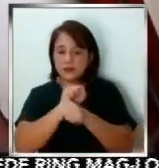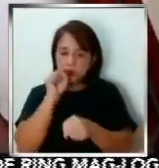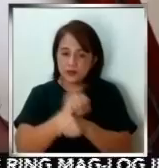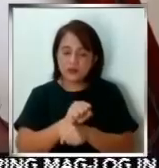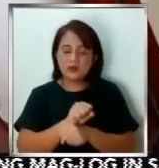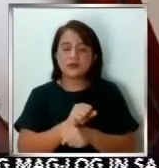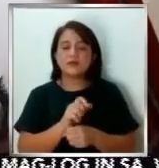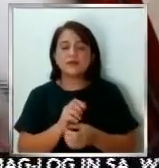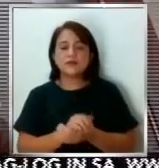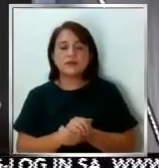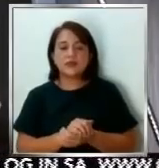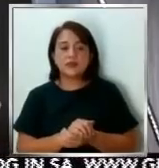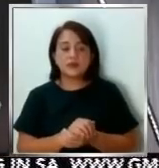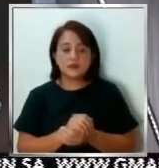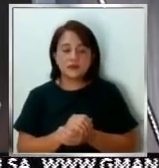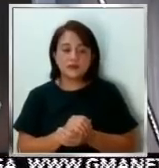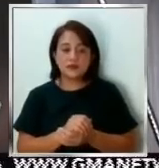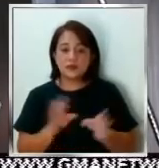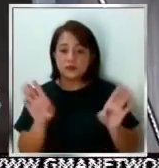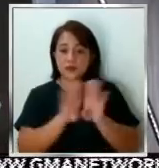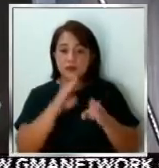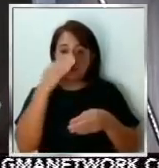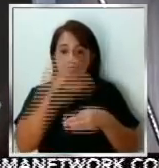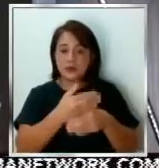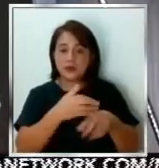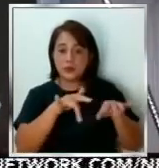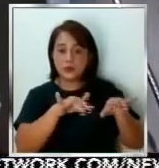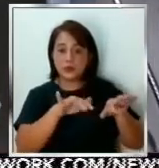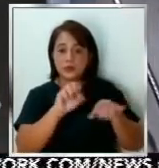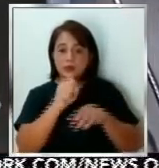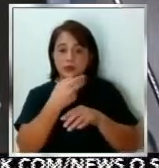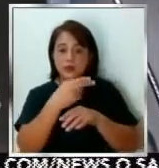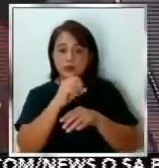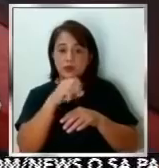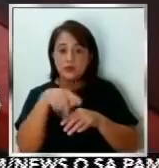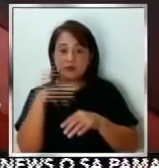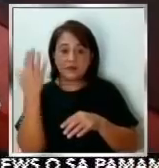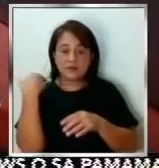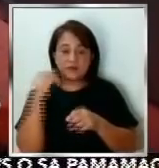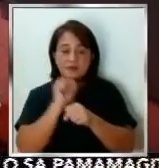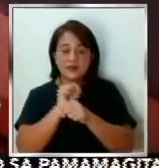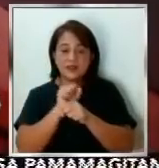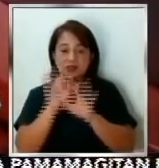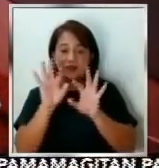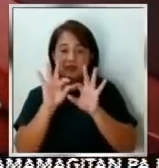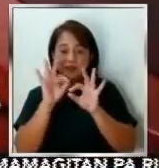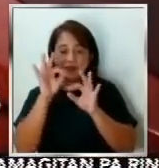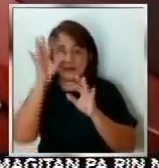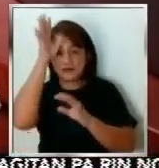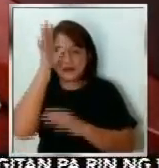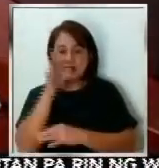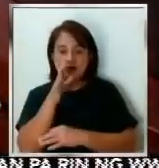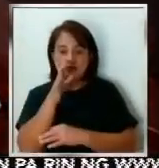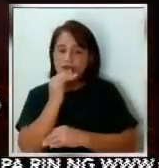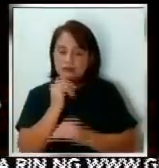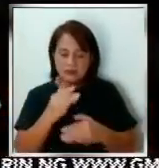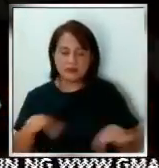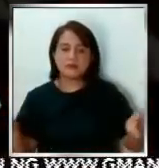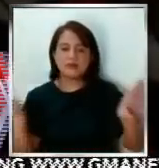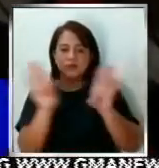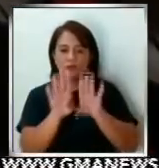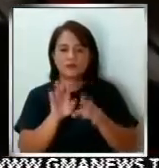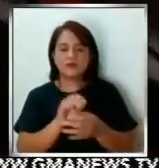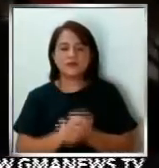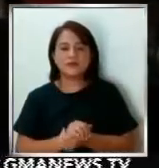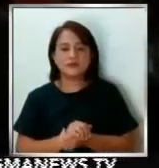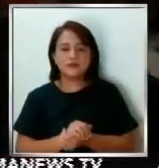At dahil sa lockdown, ang computer shop na itinaguyod ng kanilang mga magulang, tuluyan ding nagsara. Sa